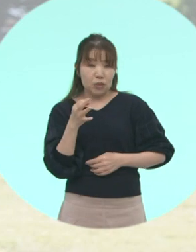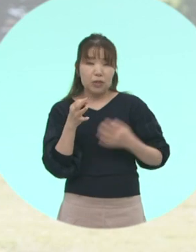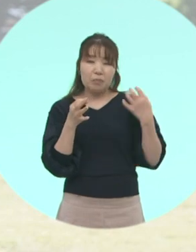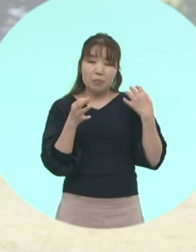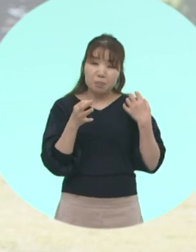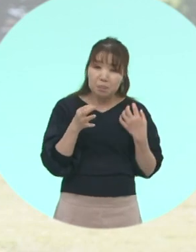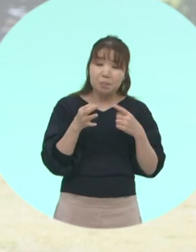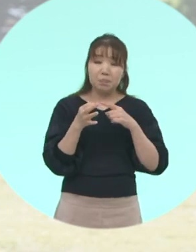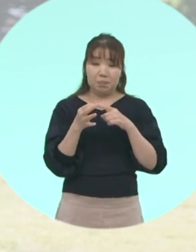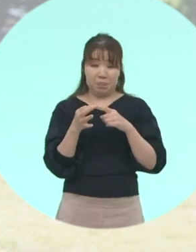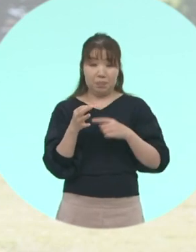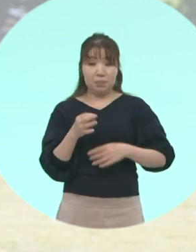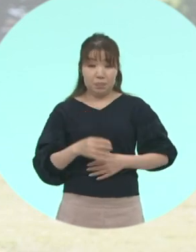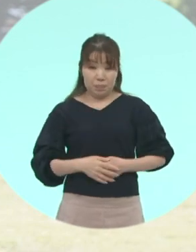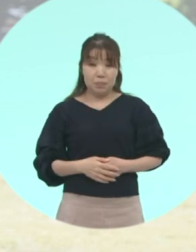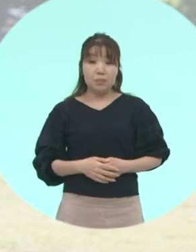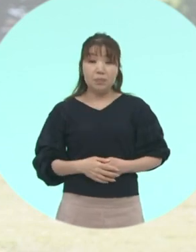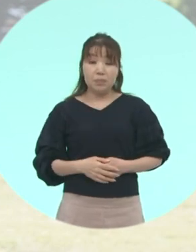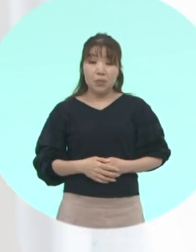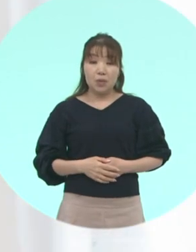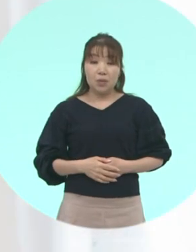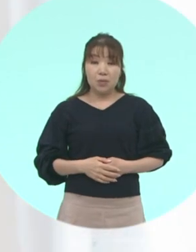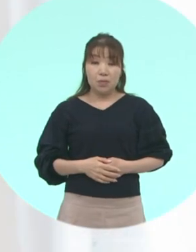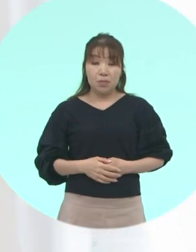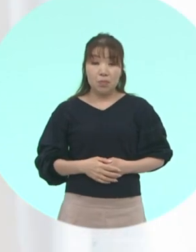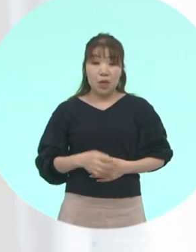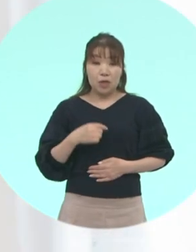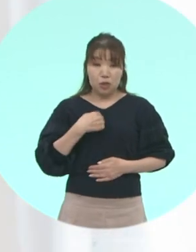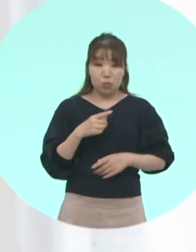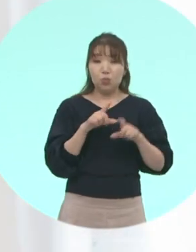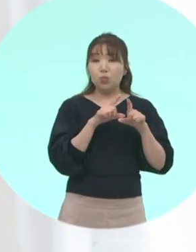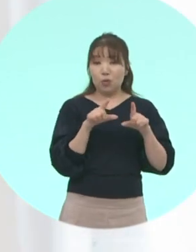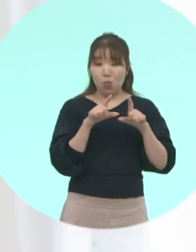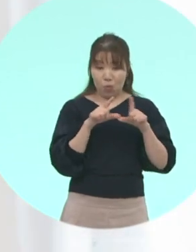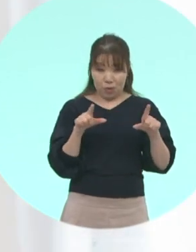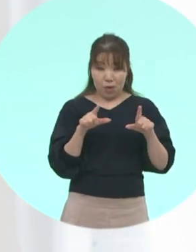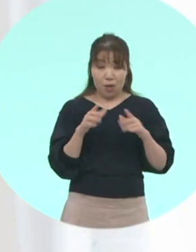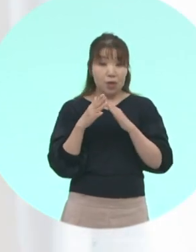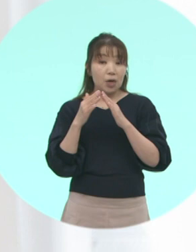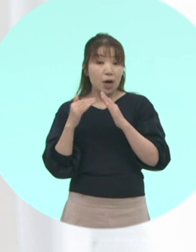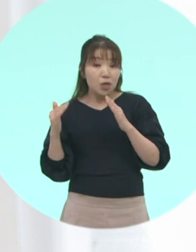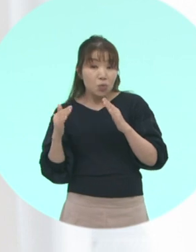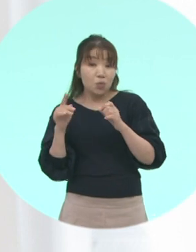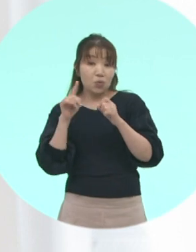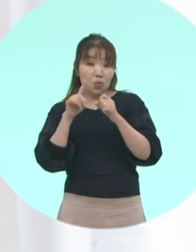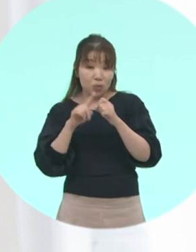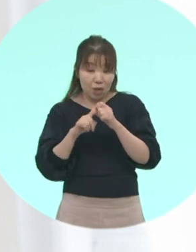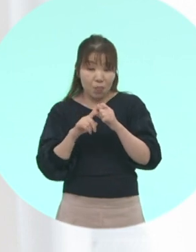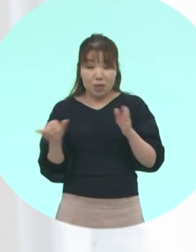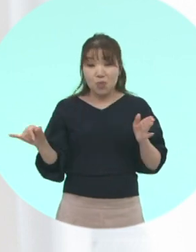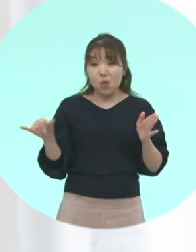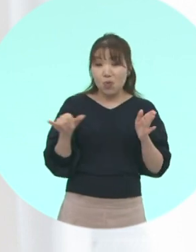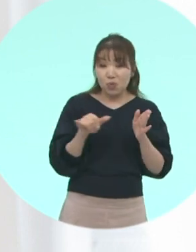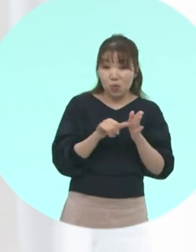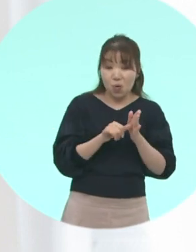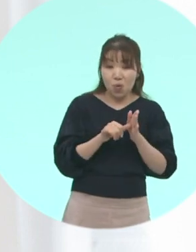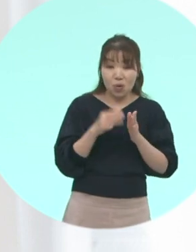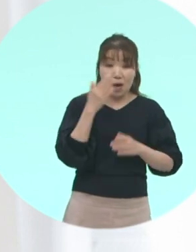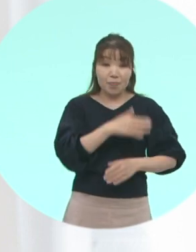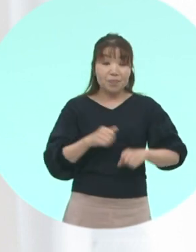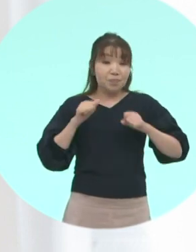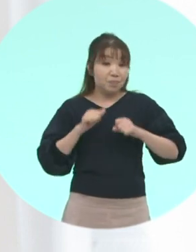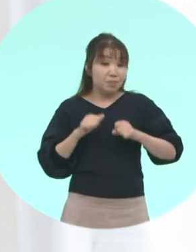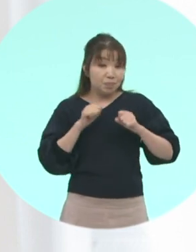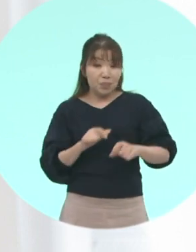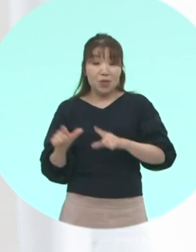的な負担にもつながります。自分はもちろん家族のためにも生涯 健康で